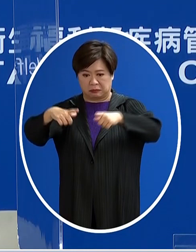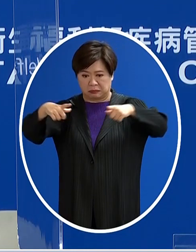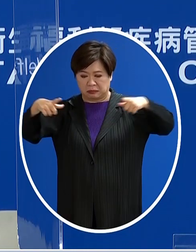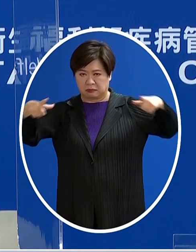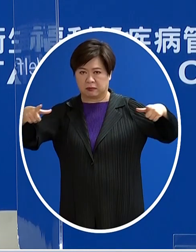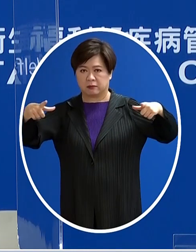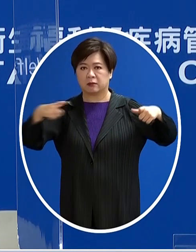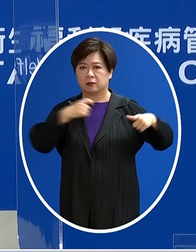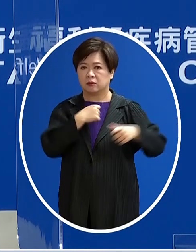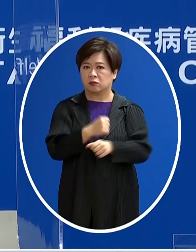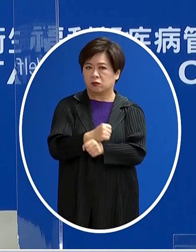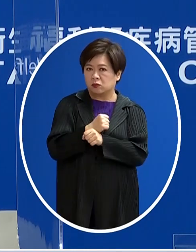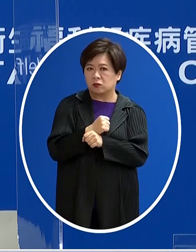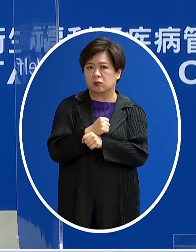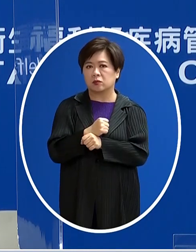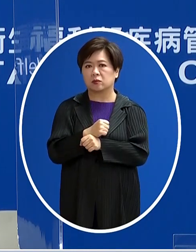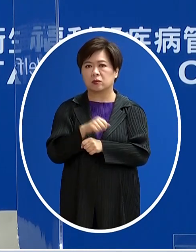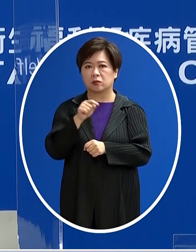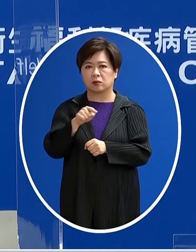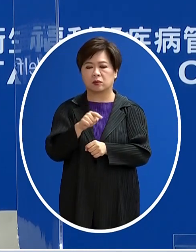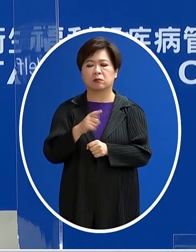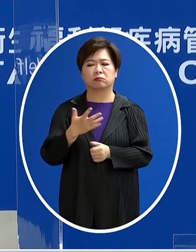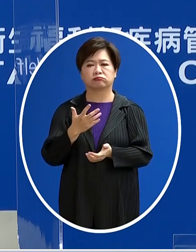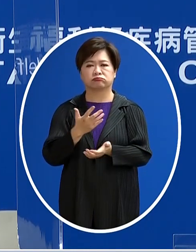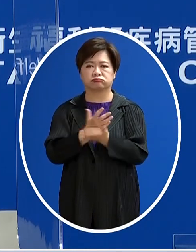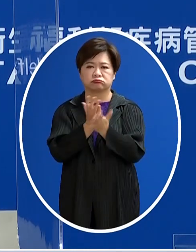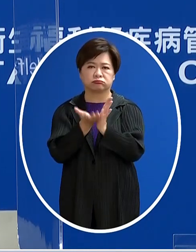要这个谨慎跟注意。